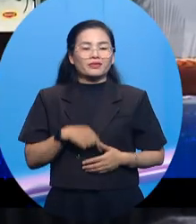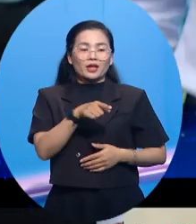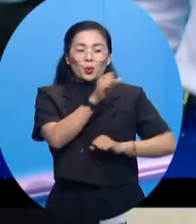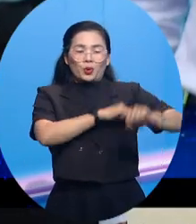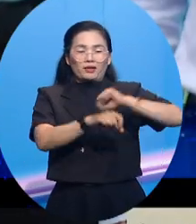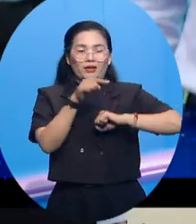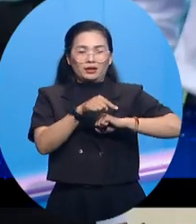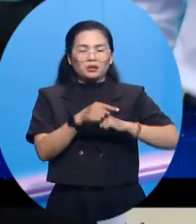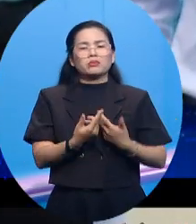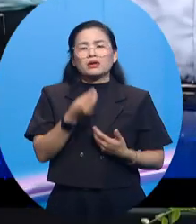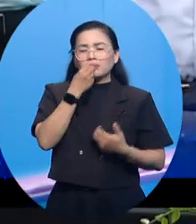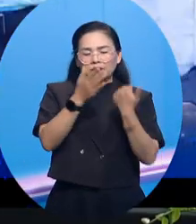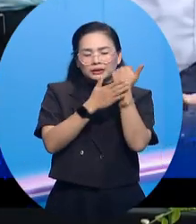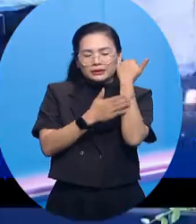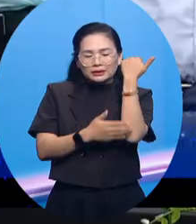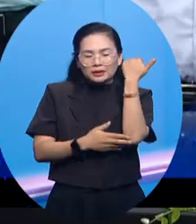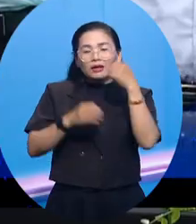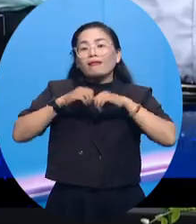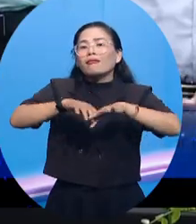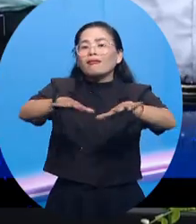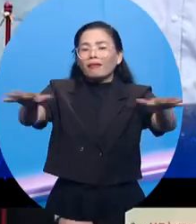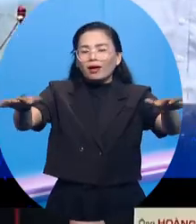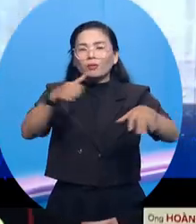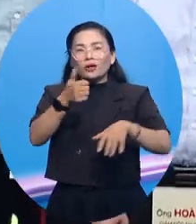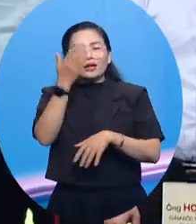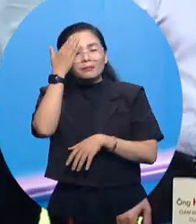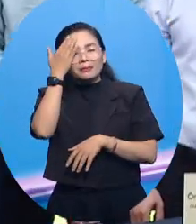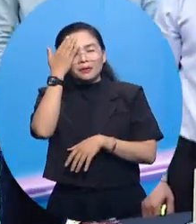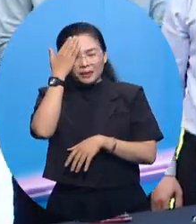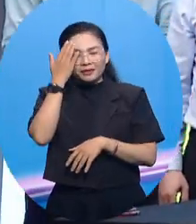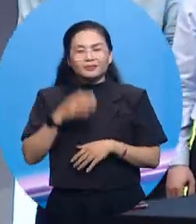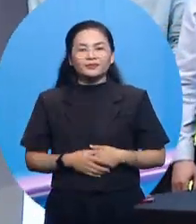ẩm thực vùng miền đến gần hơn với giới trẻ thông qua cách triển khai hấp dẫn mới mẻ